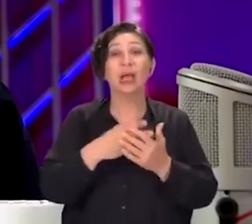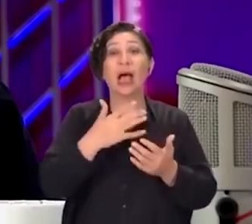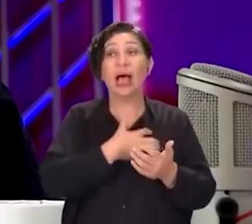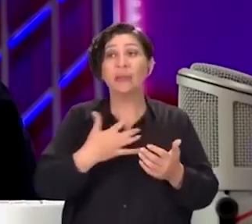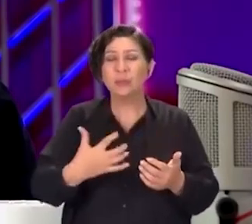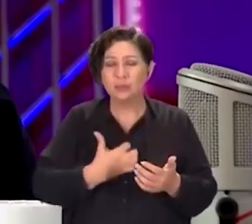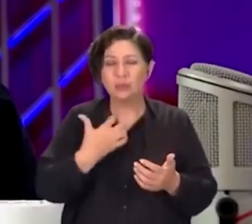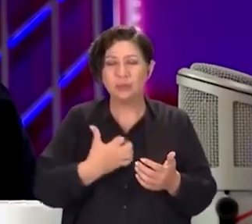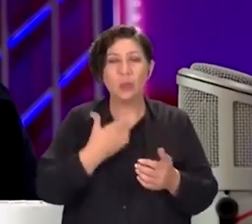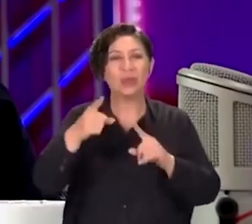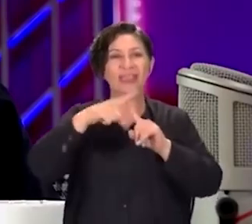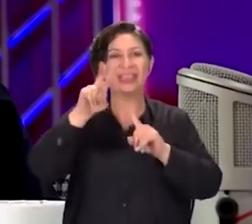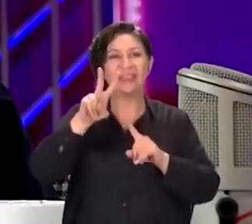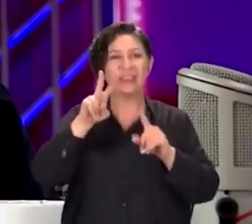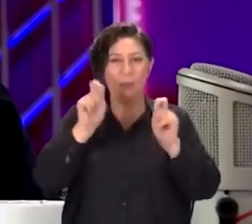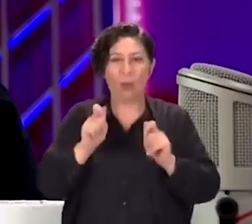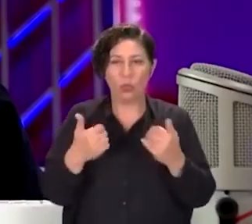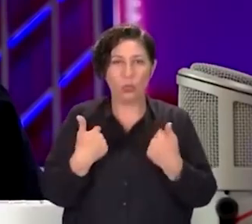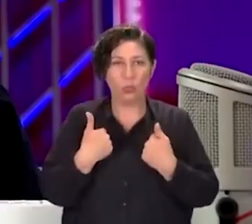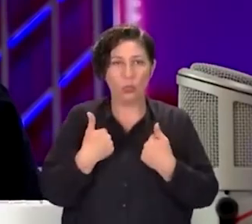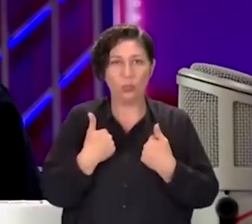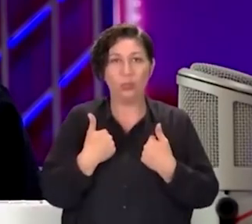Annemin üzüntüsüyle o programı yapıyordum ben.